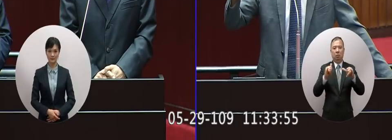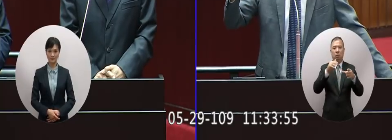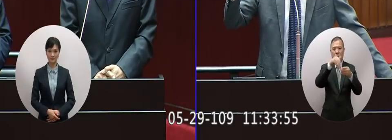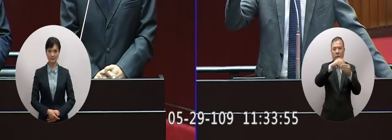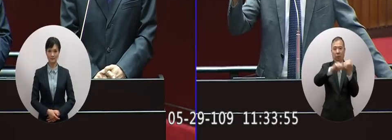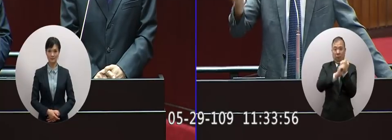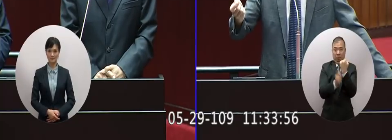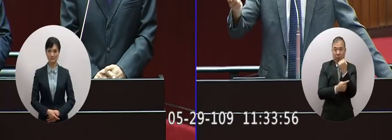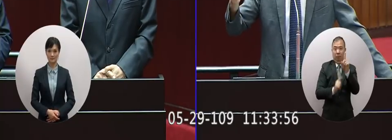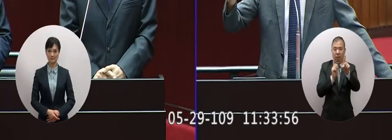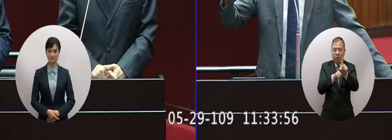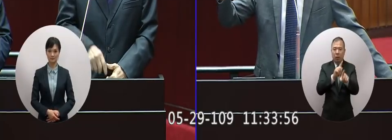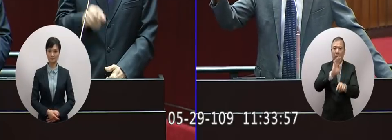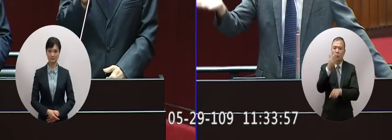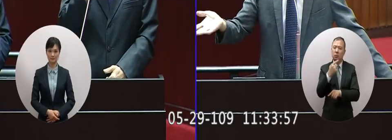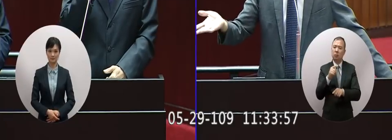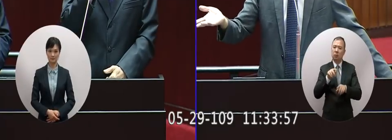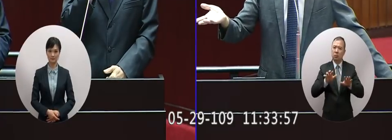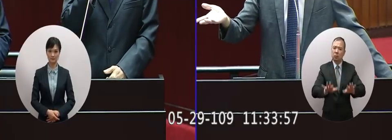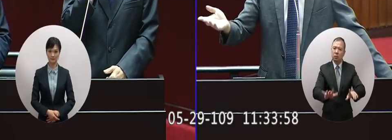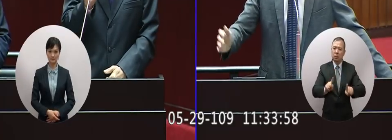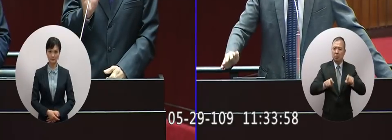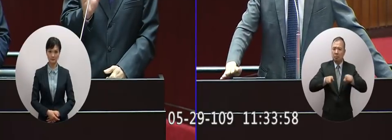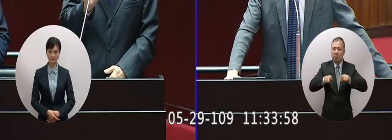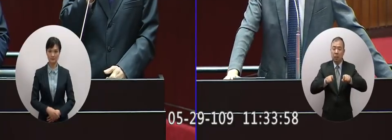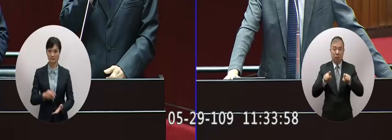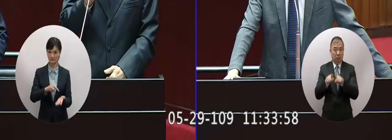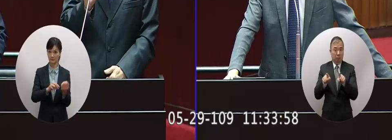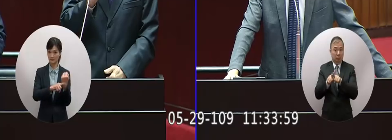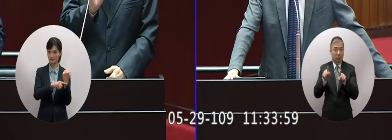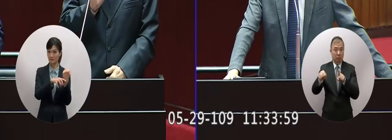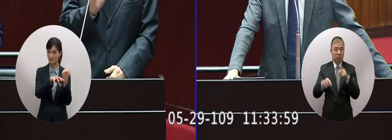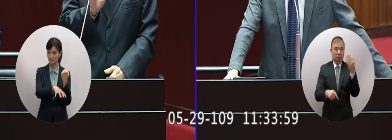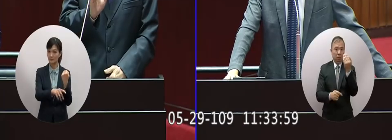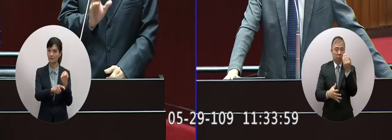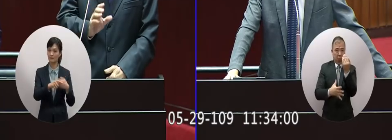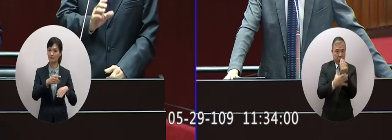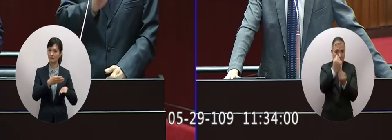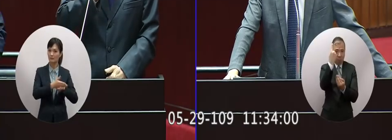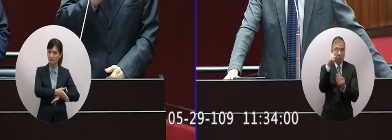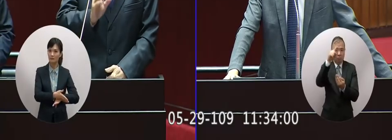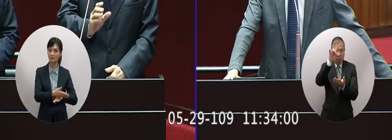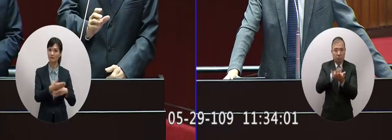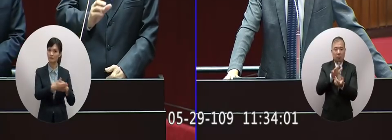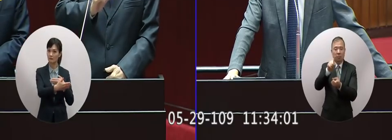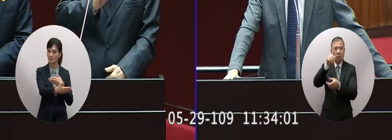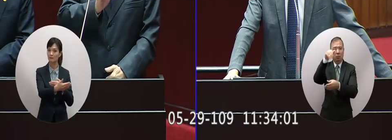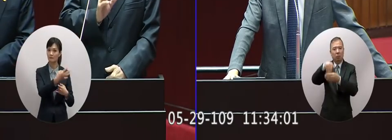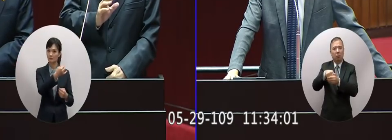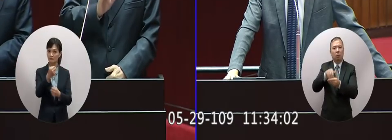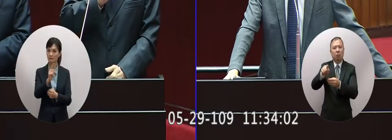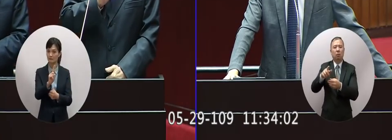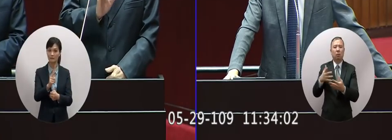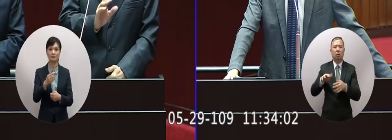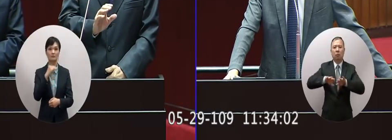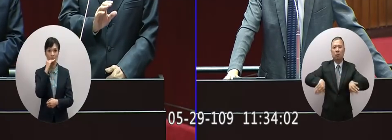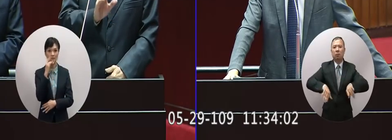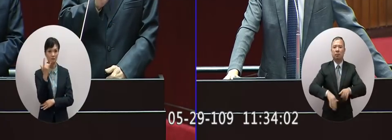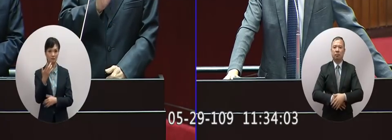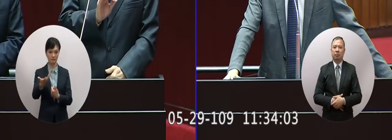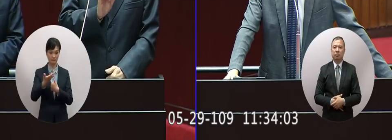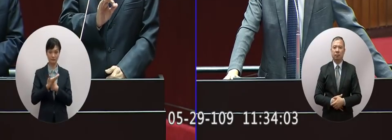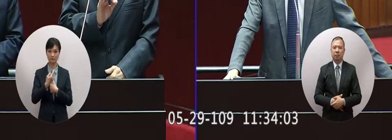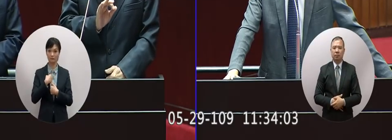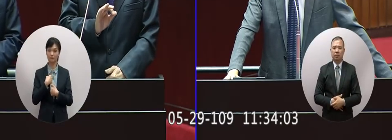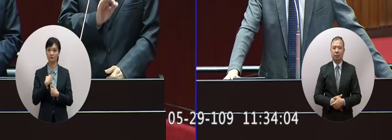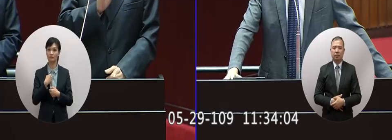公投要脱钩这个一般的九合一 立法院通过的时程了哈，就是说交给中选会之后，我们必须要